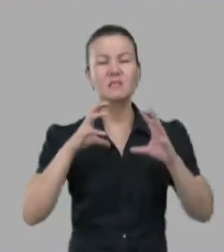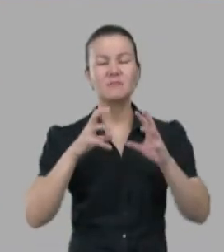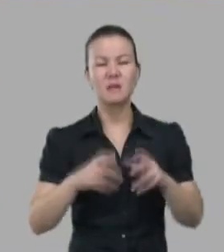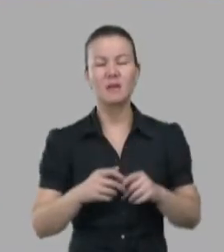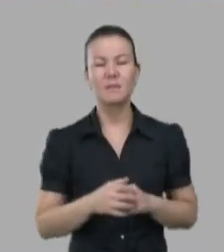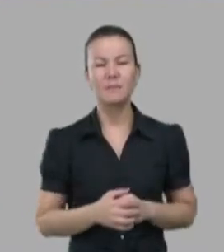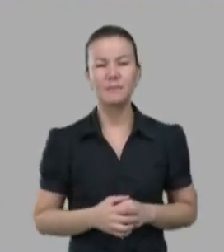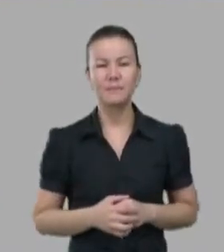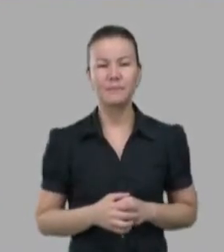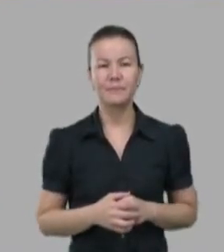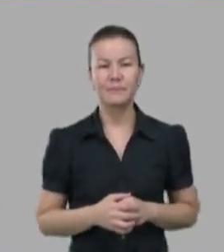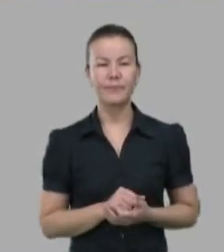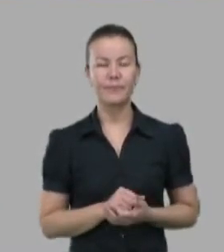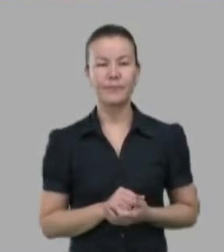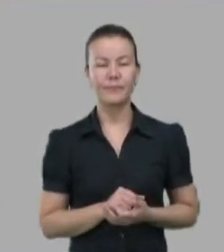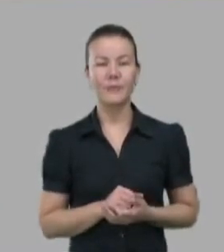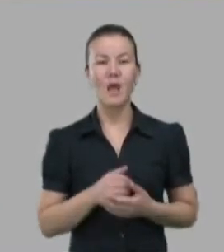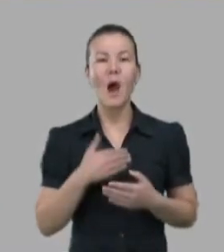Земле.